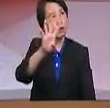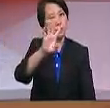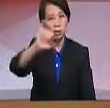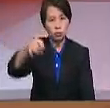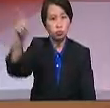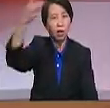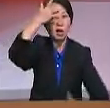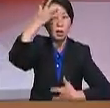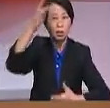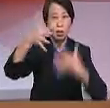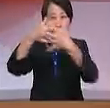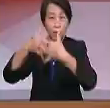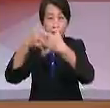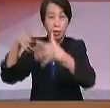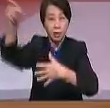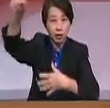lebih dah.